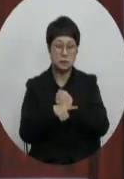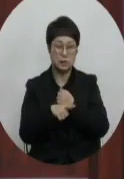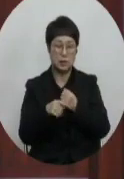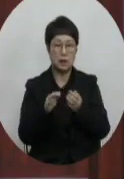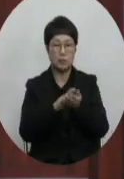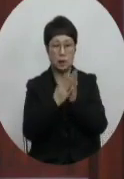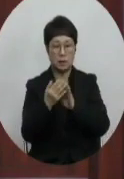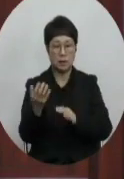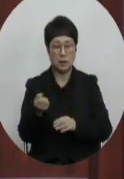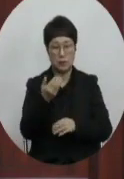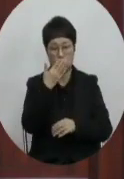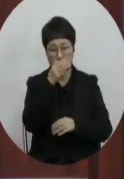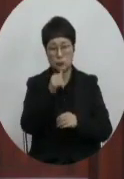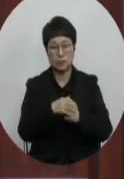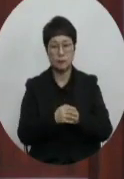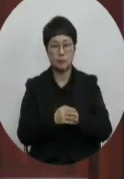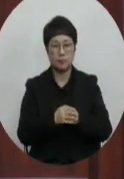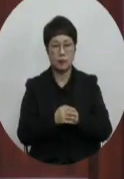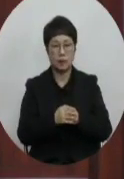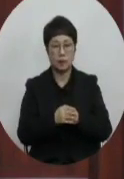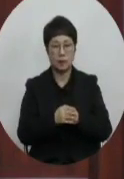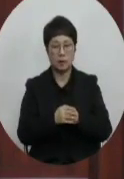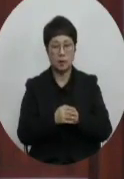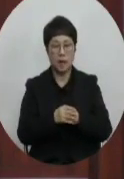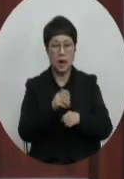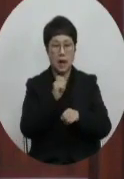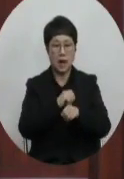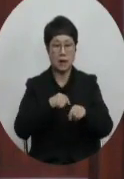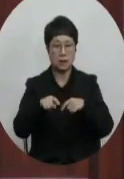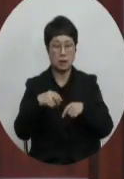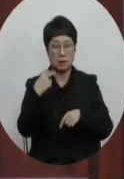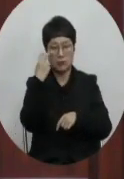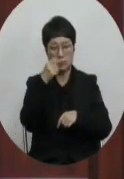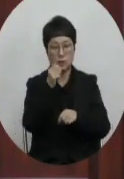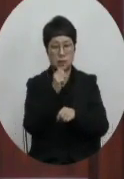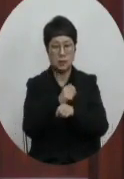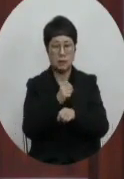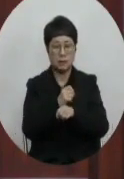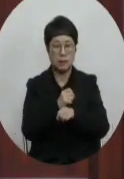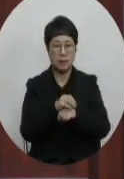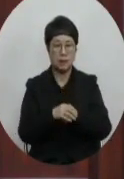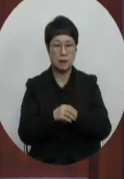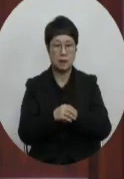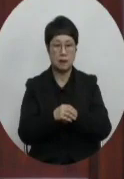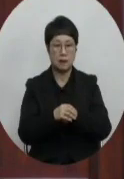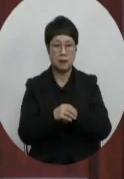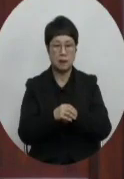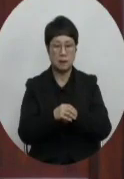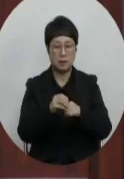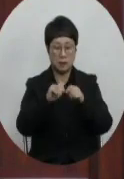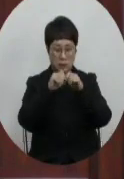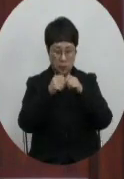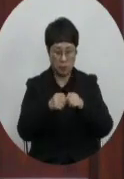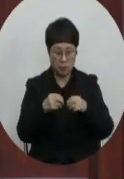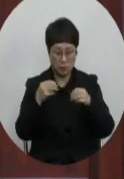수 있습니다. 돌아오는 행정사무감사에서 제가 중점적으로 살펴보고자 하는